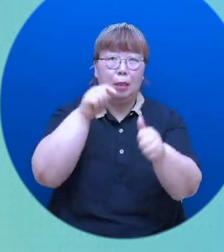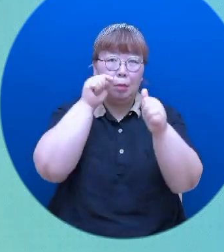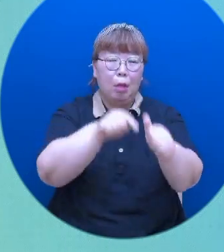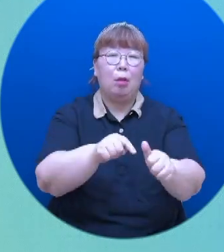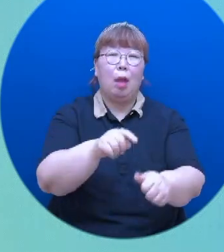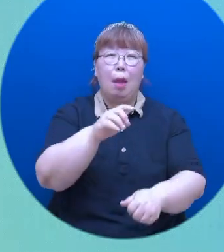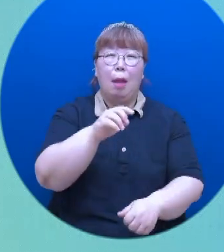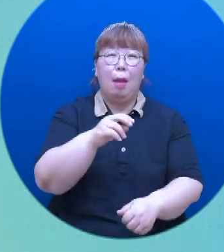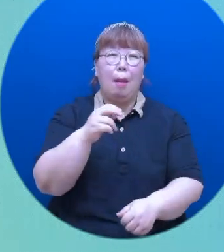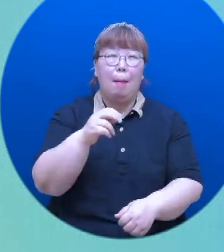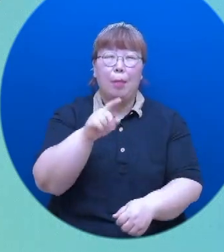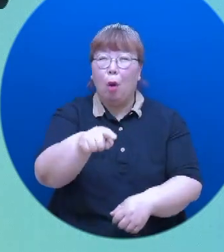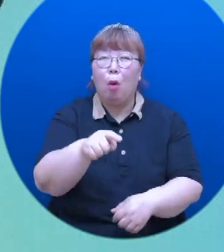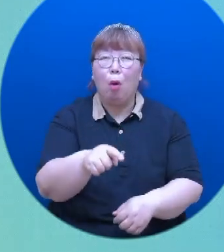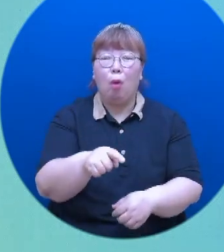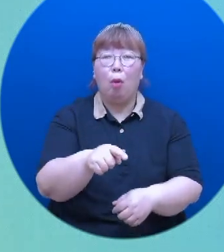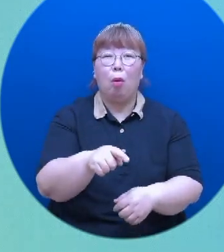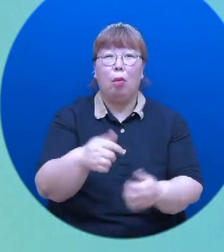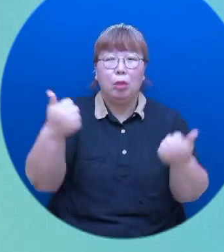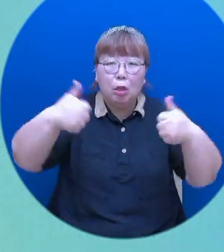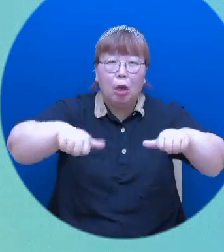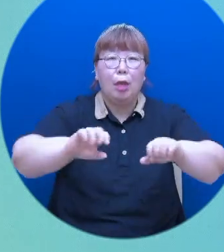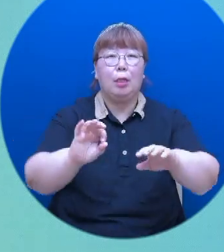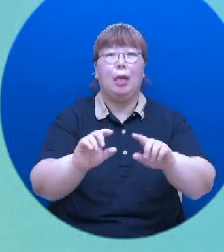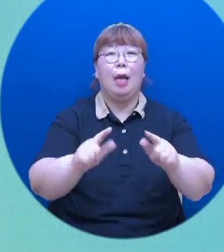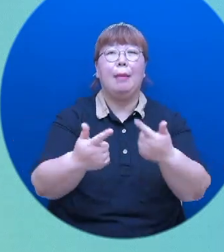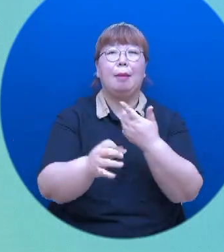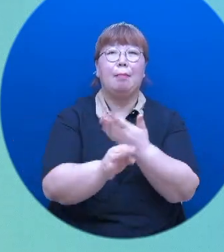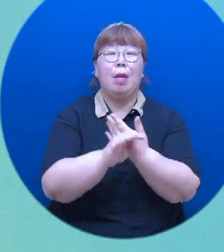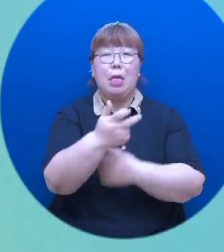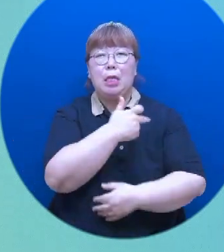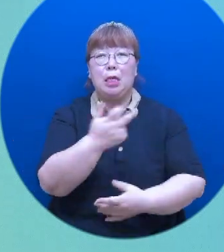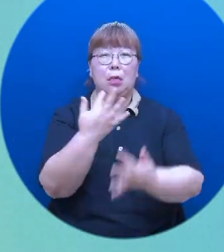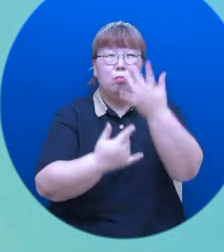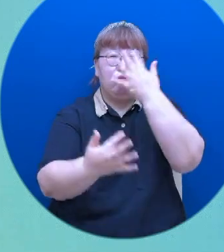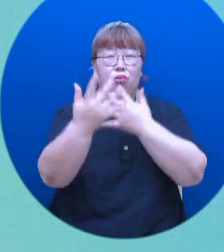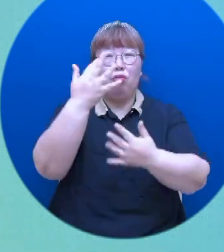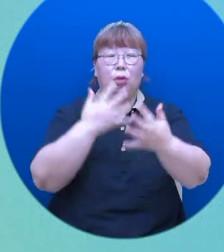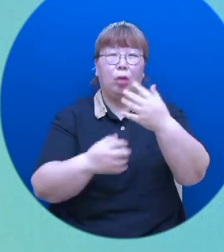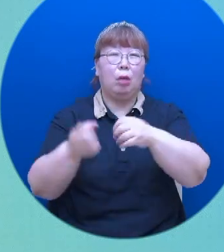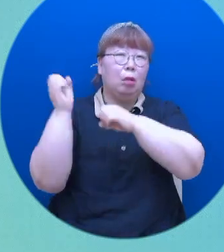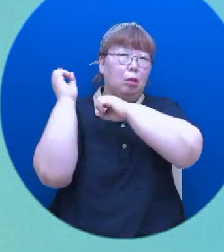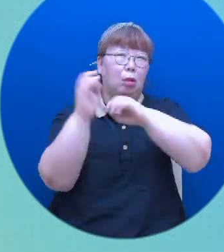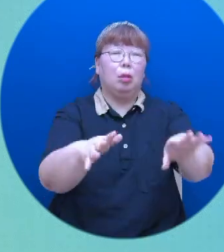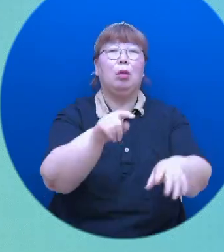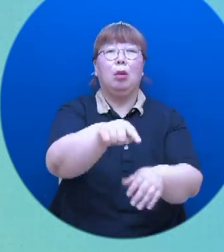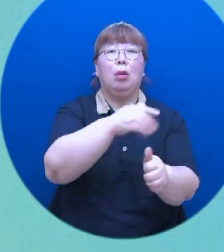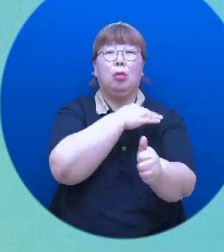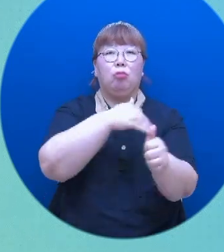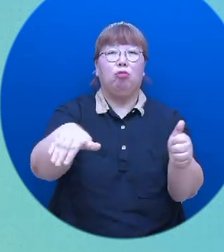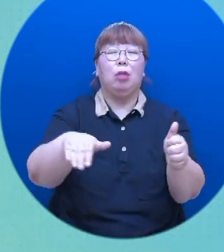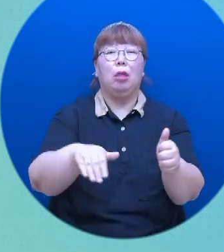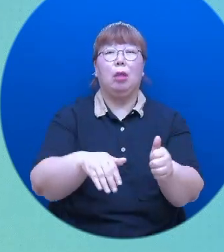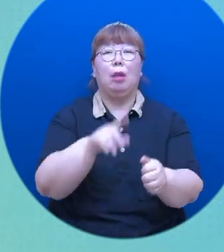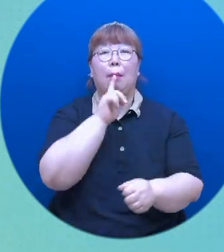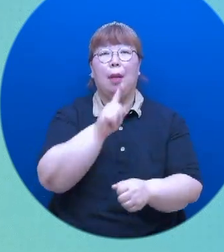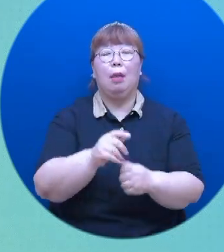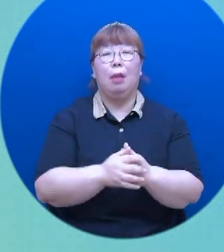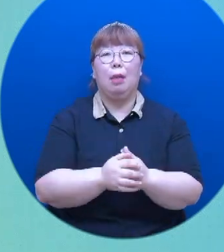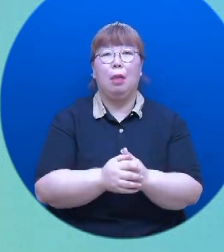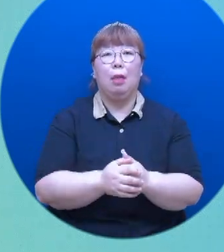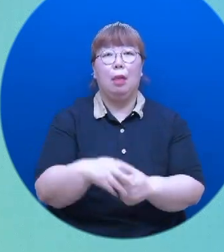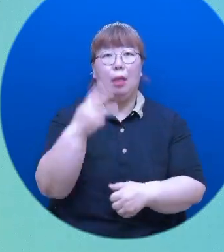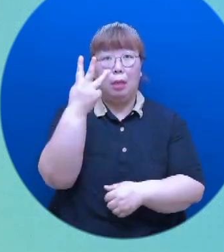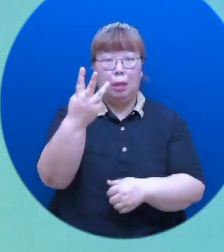절하지 않는다면 극렬히 타는 풀무불 속에 집어넣어 너희들을 죽이겠다. 세